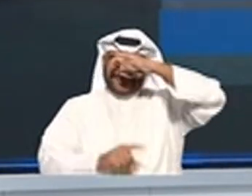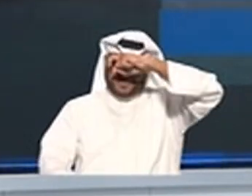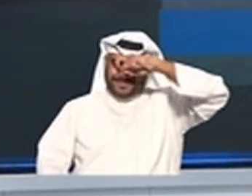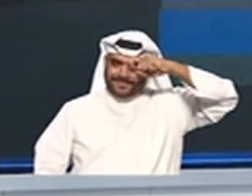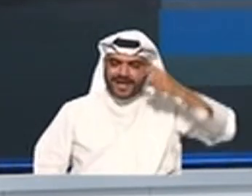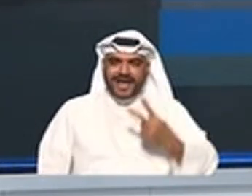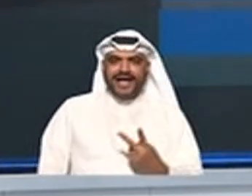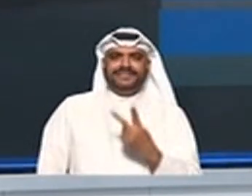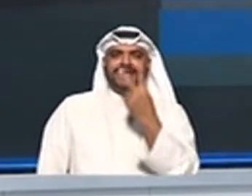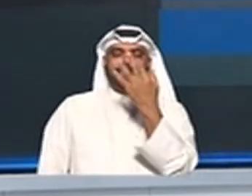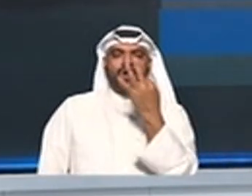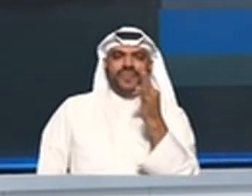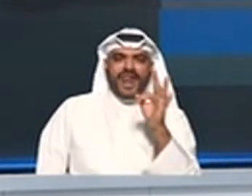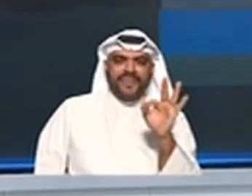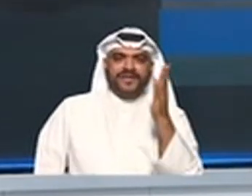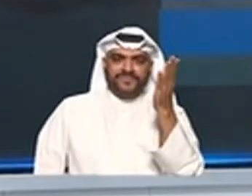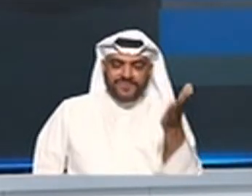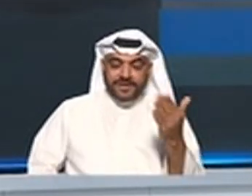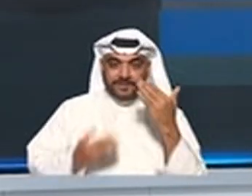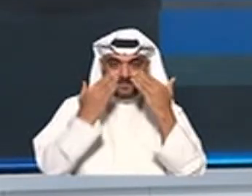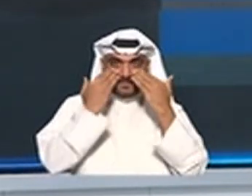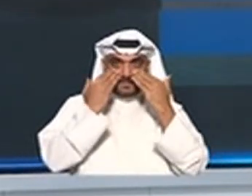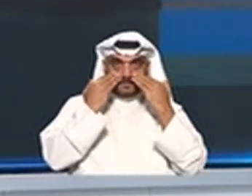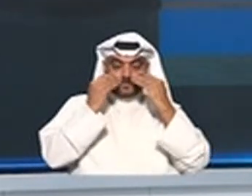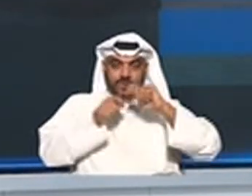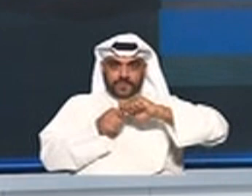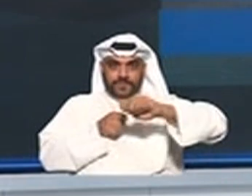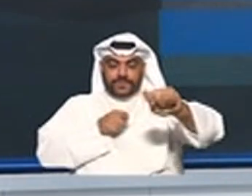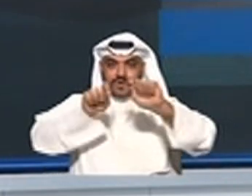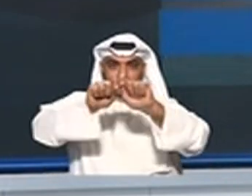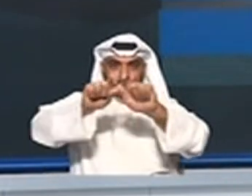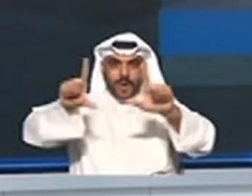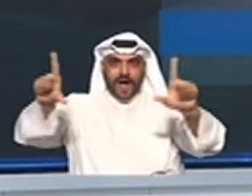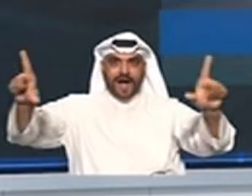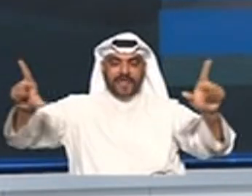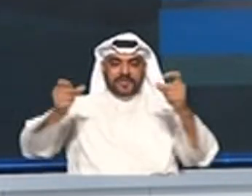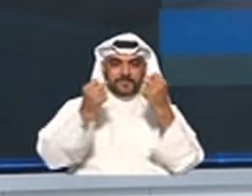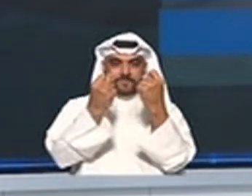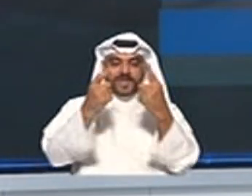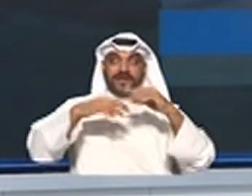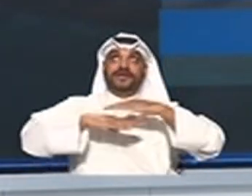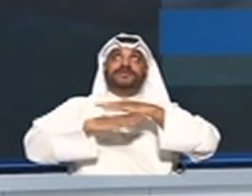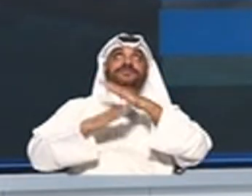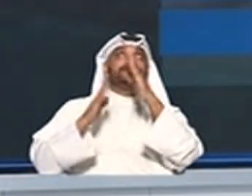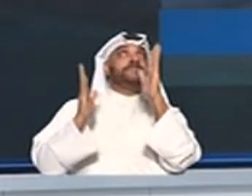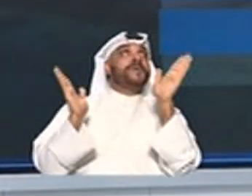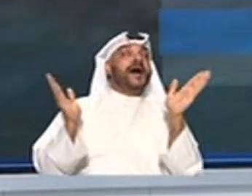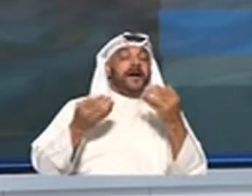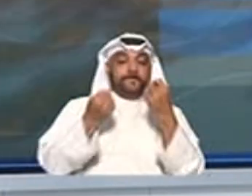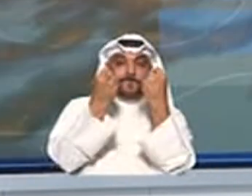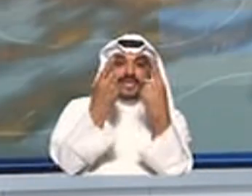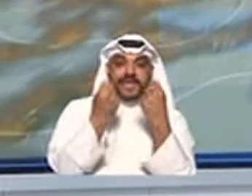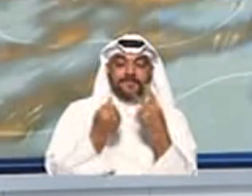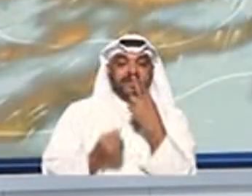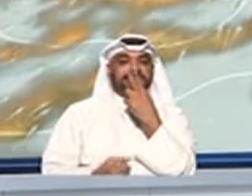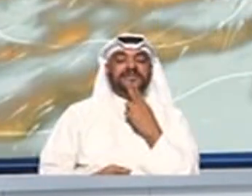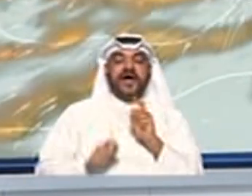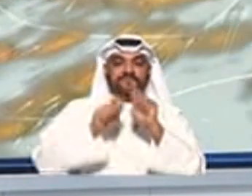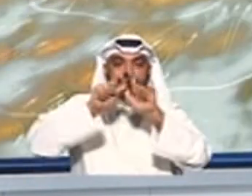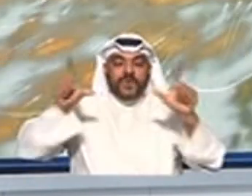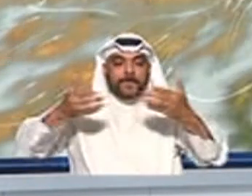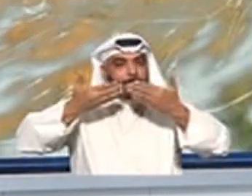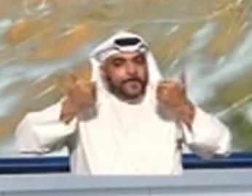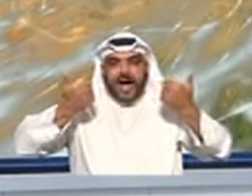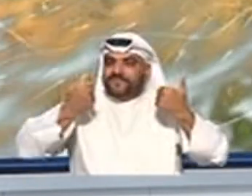النسبيه 14%، والرؤيه الافقيه ممتازه اكثر من 12 كيلو متر، سما صافيه. الوضعيه هذه راح تستمر ويانا لعد أيام.